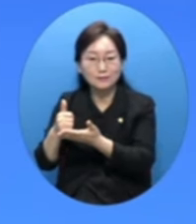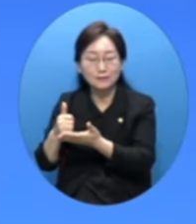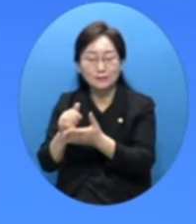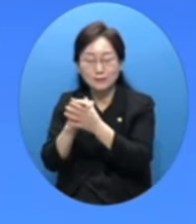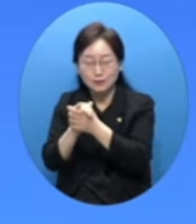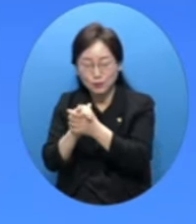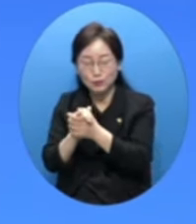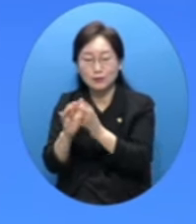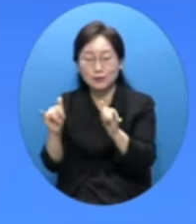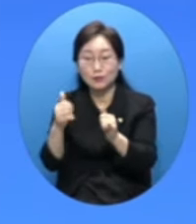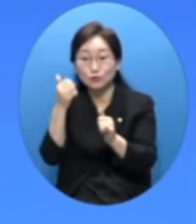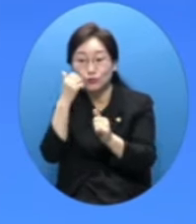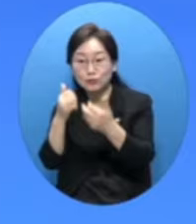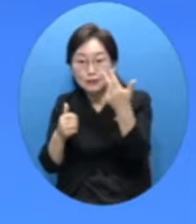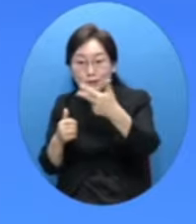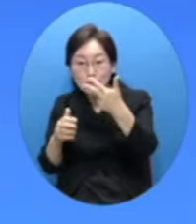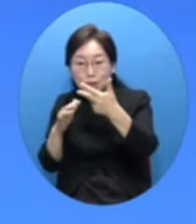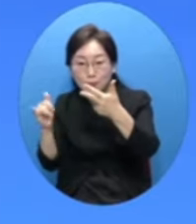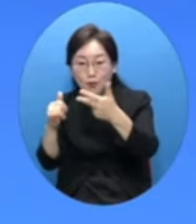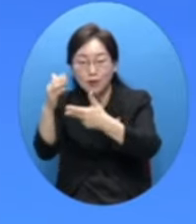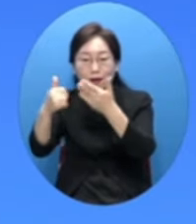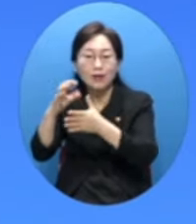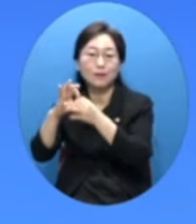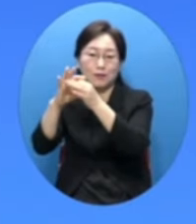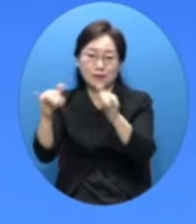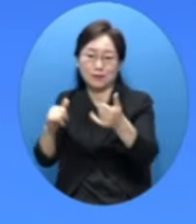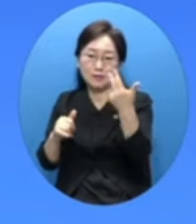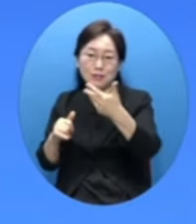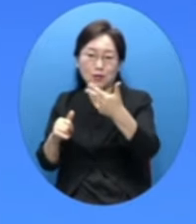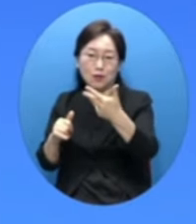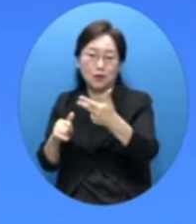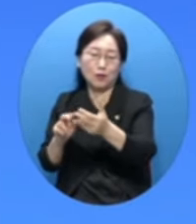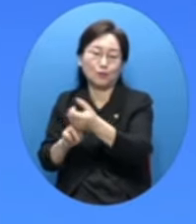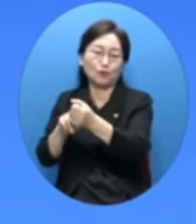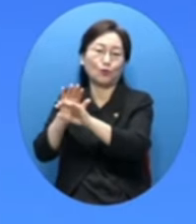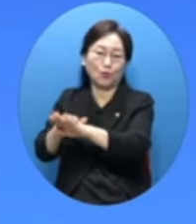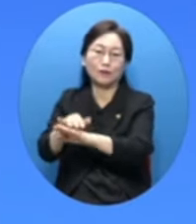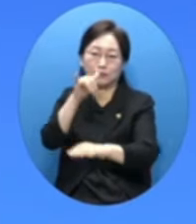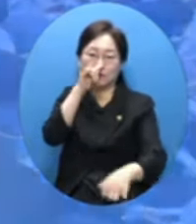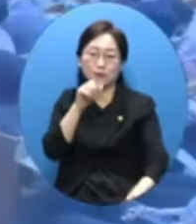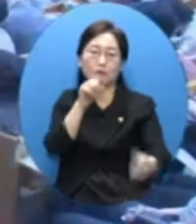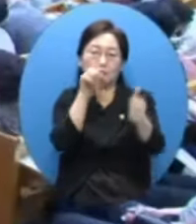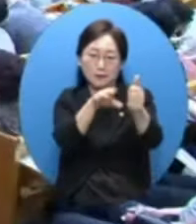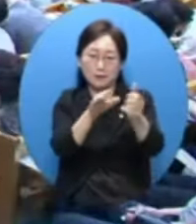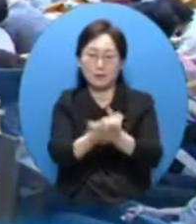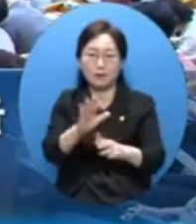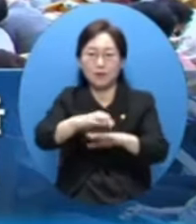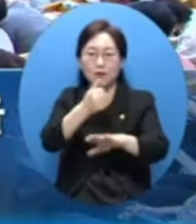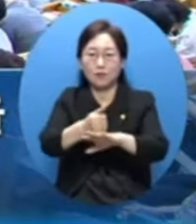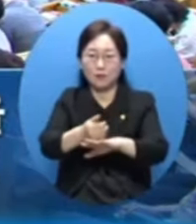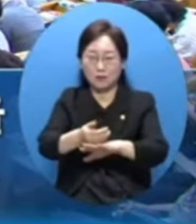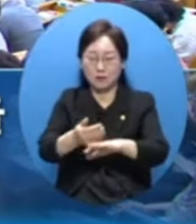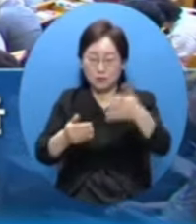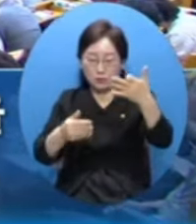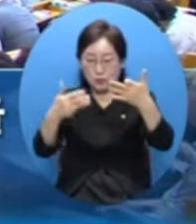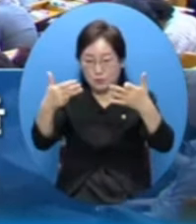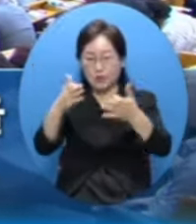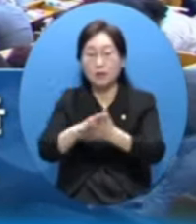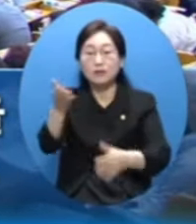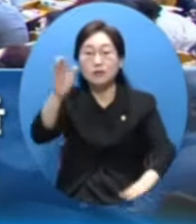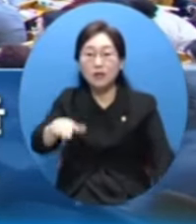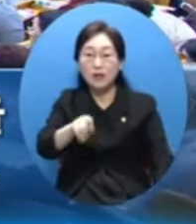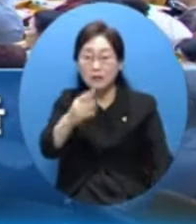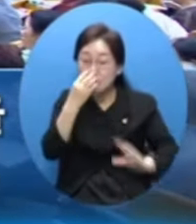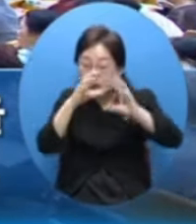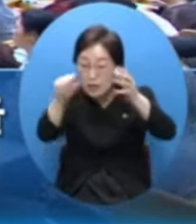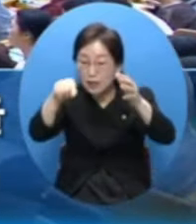기도하는 사람 7천명을 하나님의 사람 7천명을 남겨두었다. 주님 말씀하셨습니다. 열왕기상 19장 18절입니다 그러나 내가 이스라엘